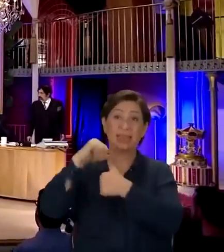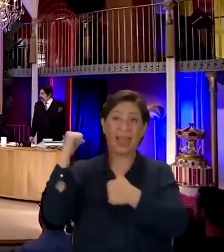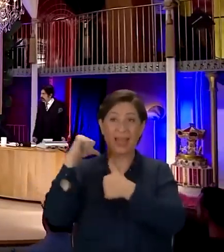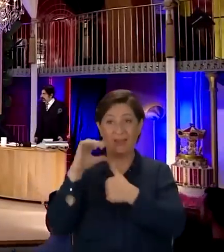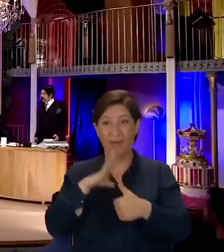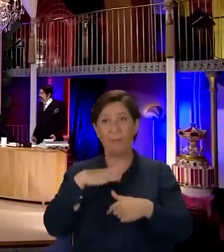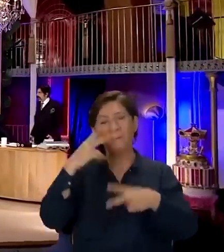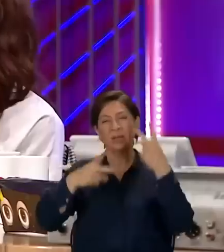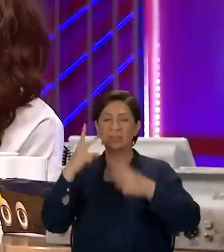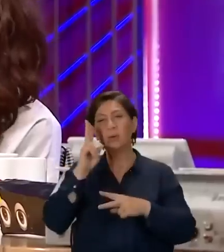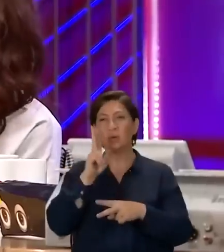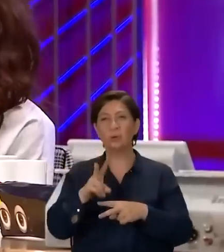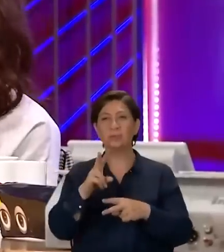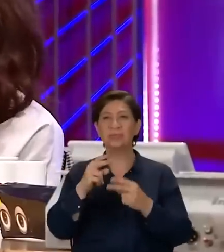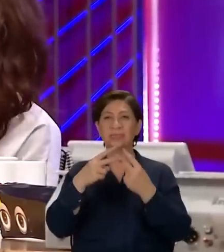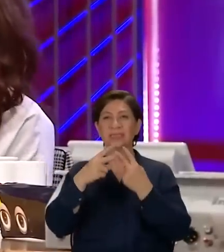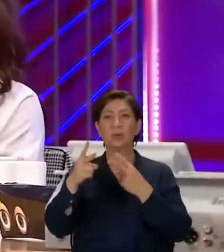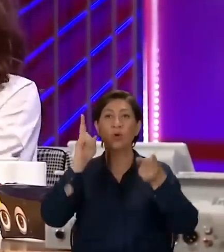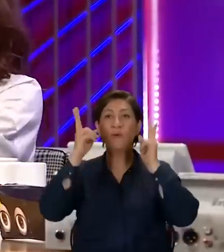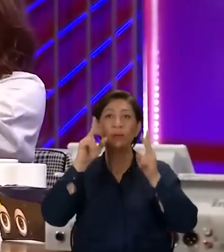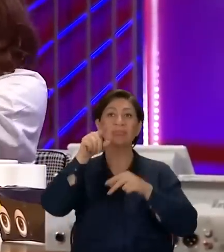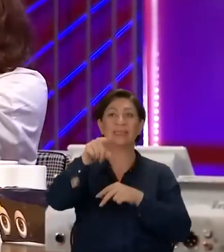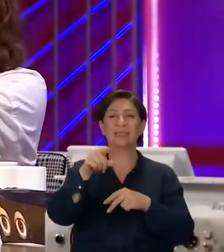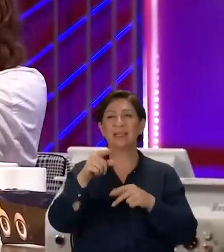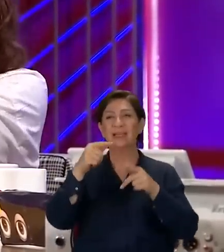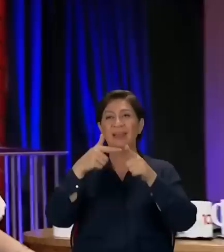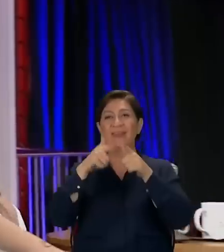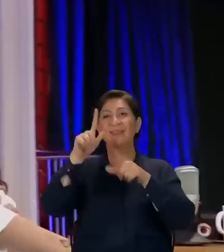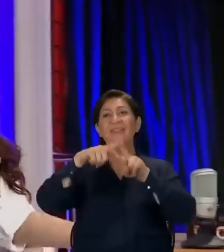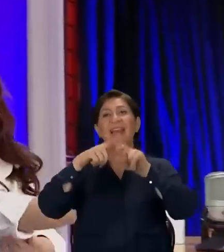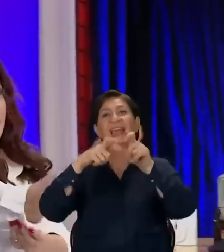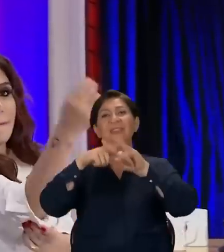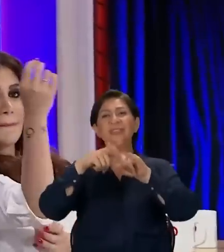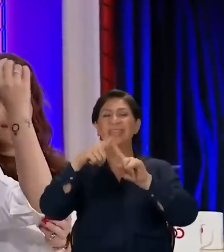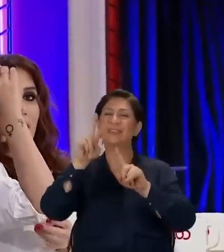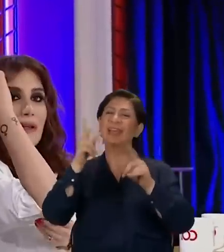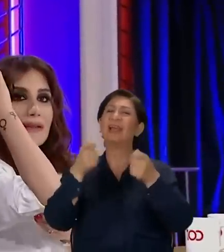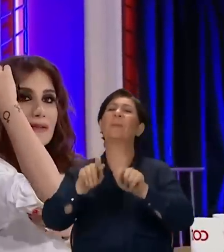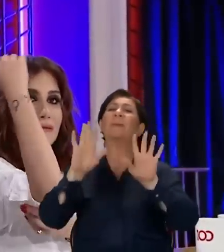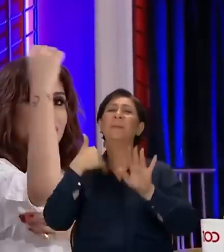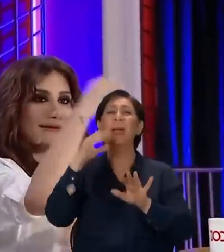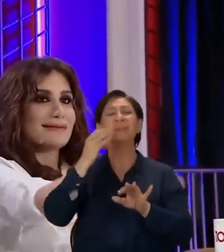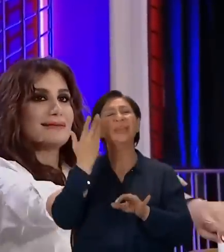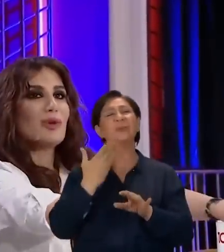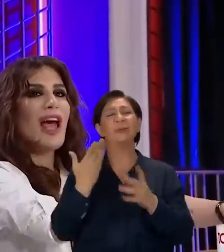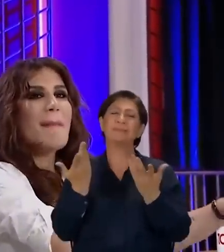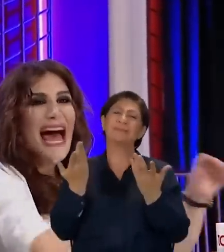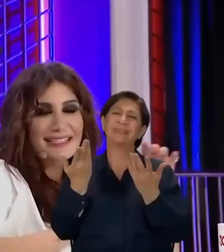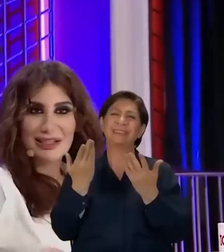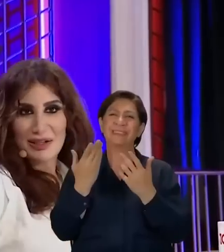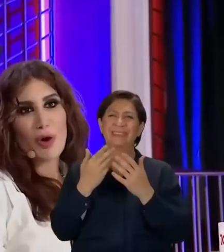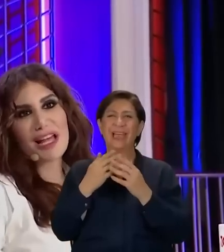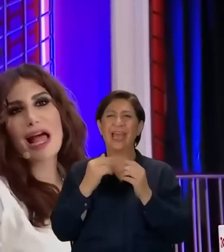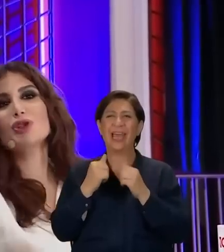mı? Seyrediyor musun? Görüyorum işte sıradaki program kuaförüm sensin. Ya Flash TV kapanmasaydı ben hep Flash TV seyrediyordum ya. O bana...